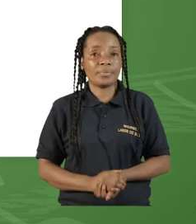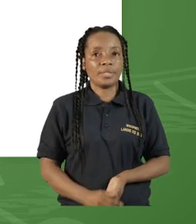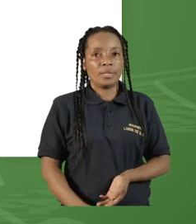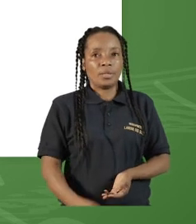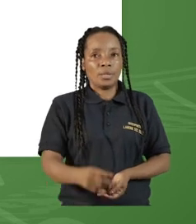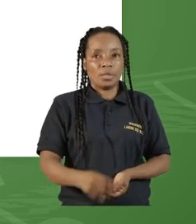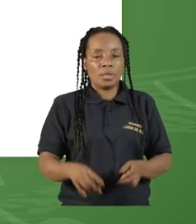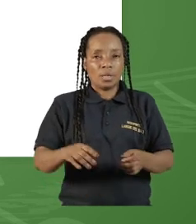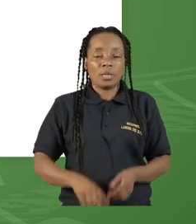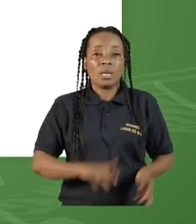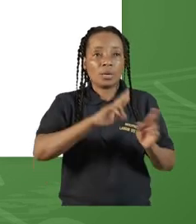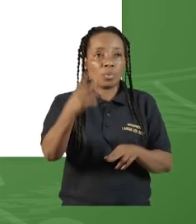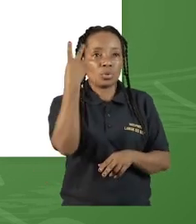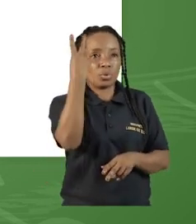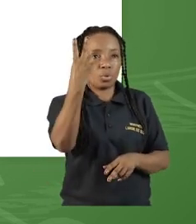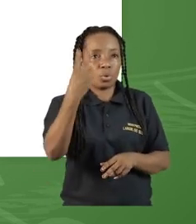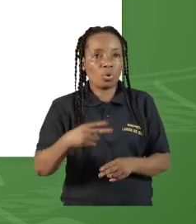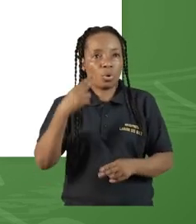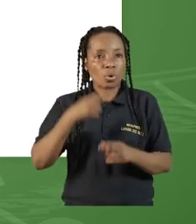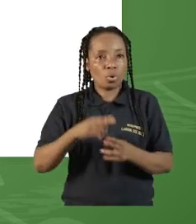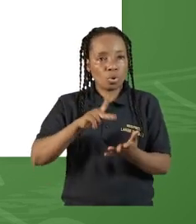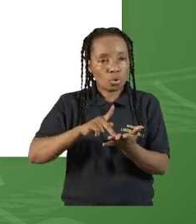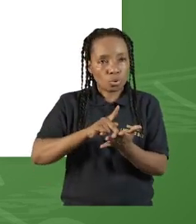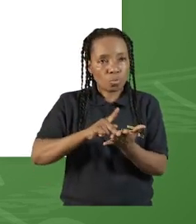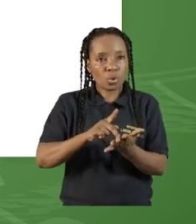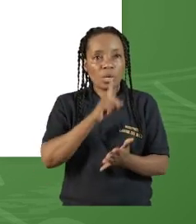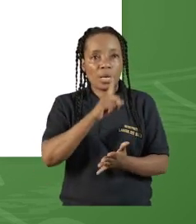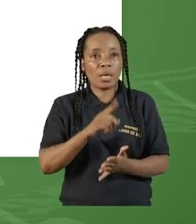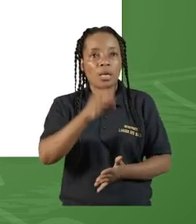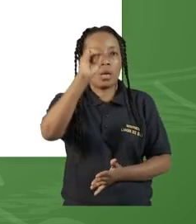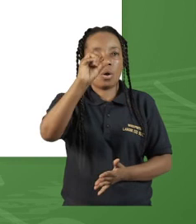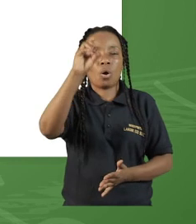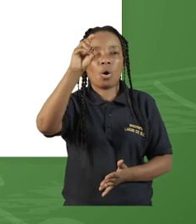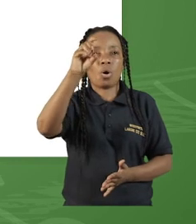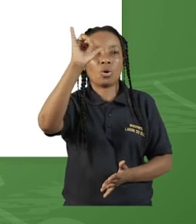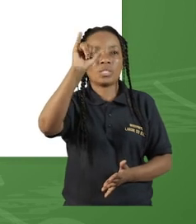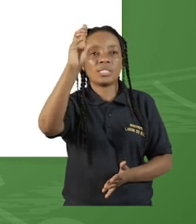le nom du produit formé est l'oxyde magnétique de fer de formule